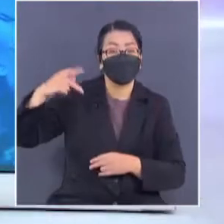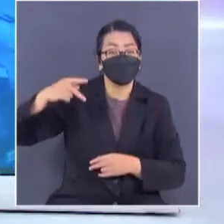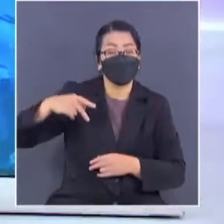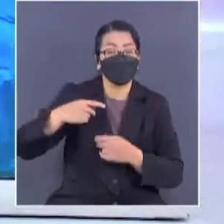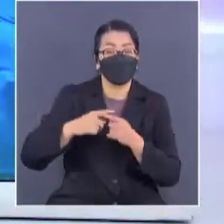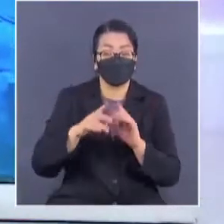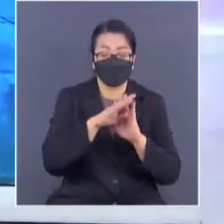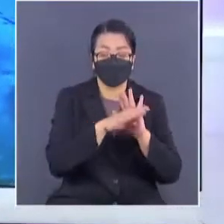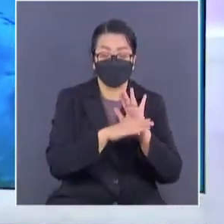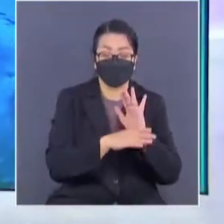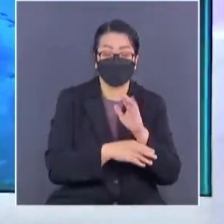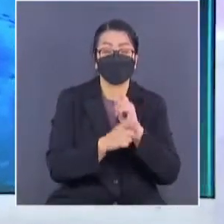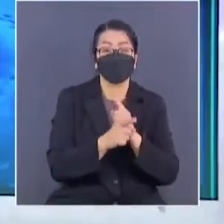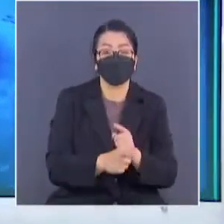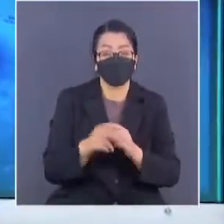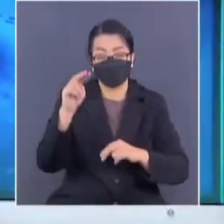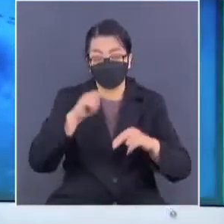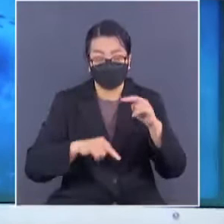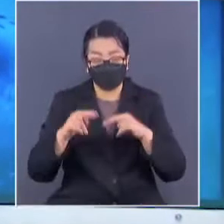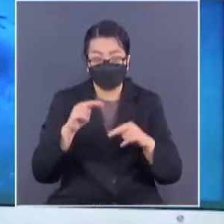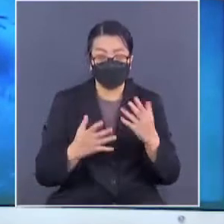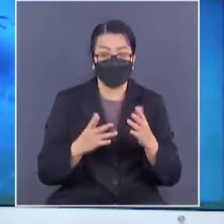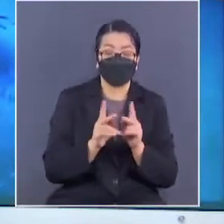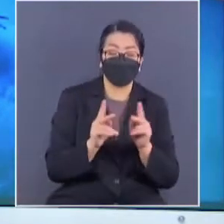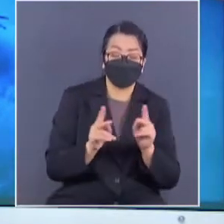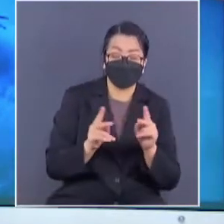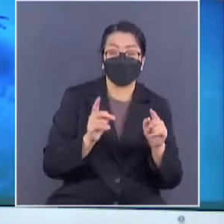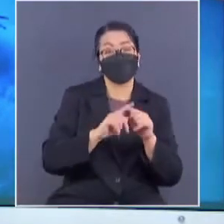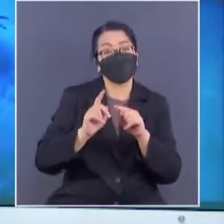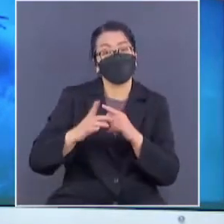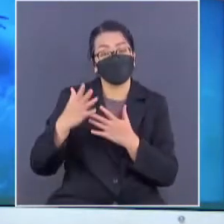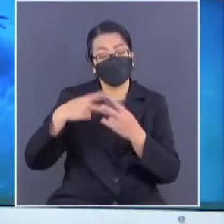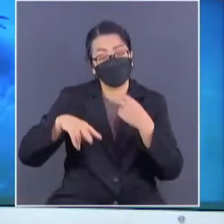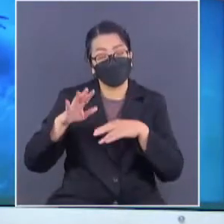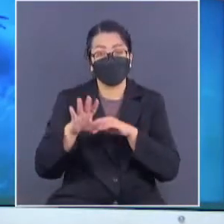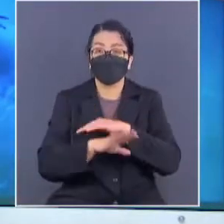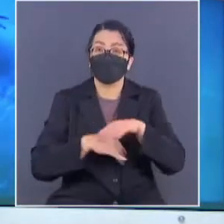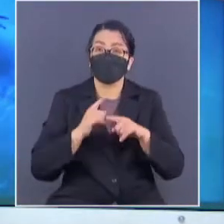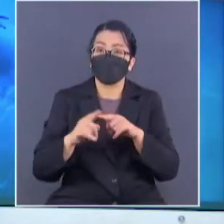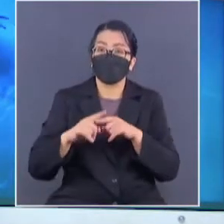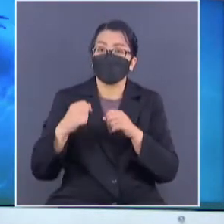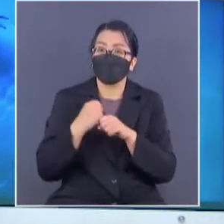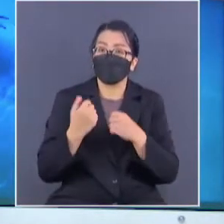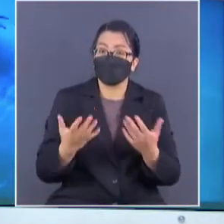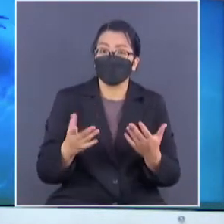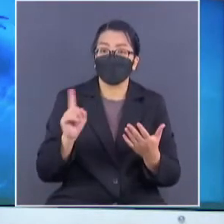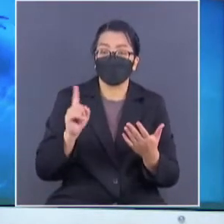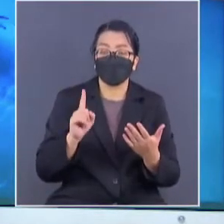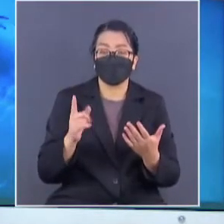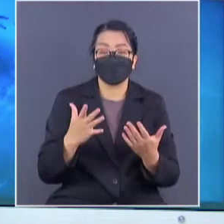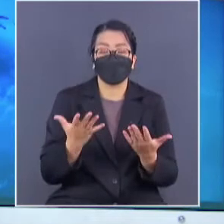ต้องเป็นไปตามขั้นตอนแล้วก็พิจารณากันจากคณะกรรมการว่าตรวจสอบพยานหลักฐานต่างๆแล้วเข้าข่าย